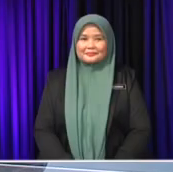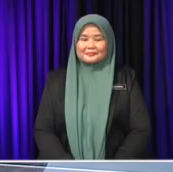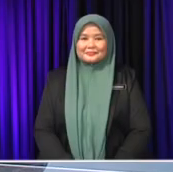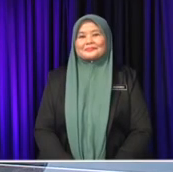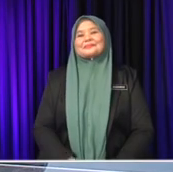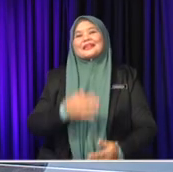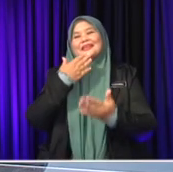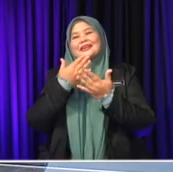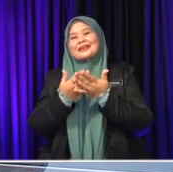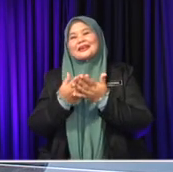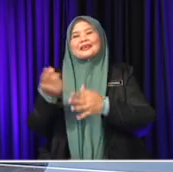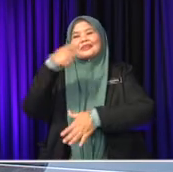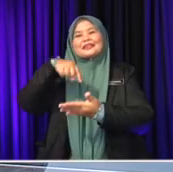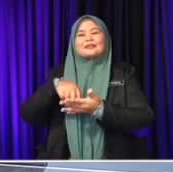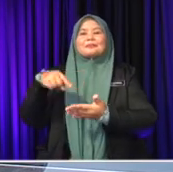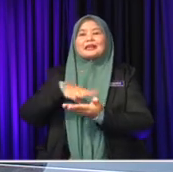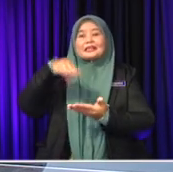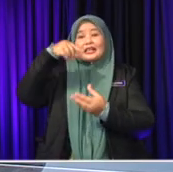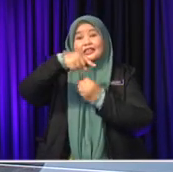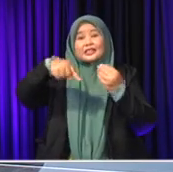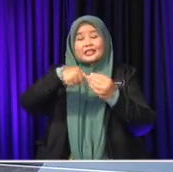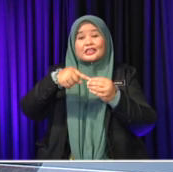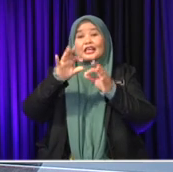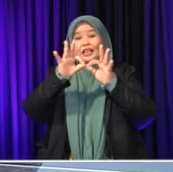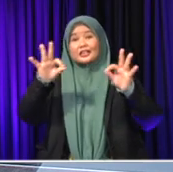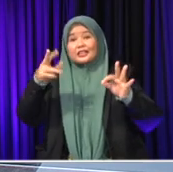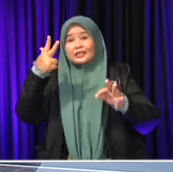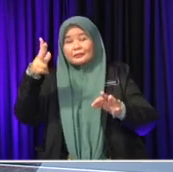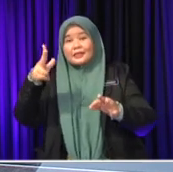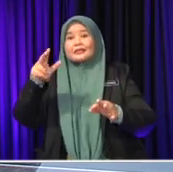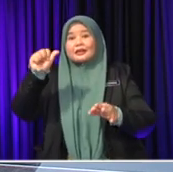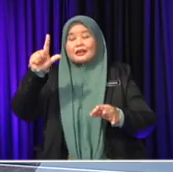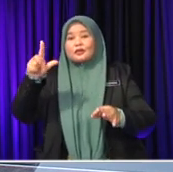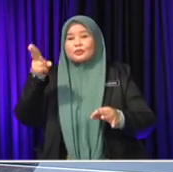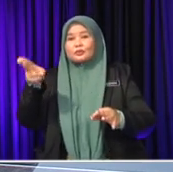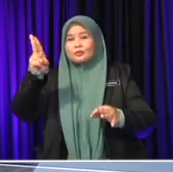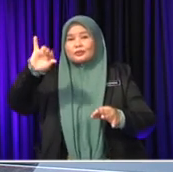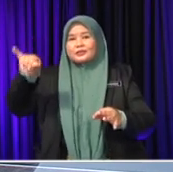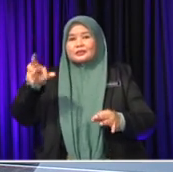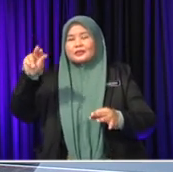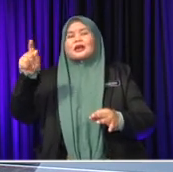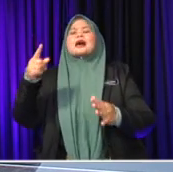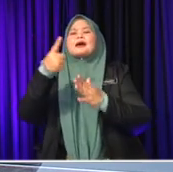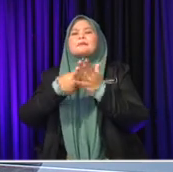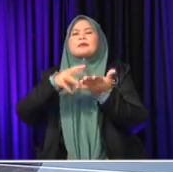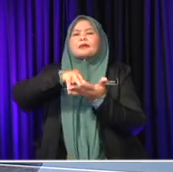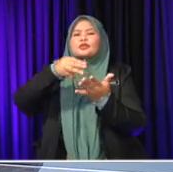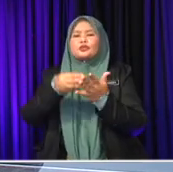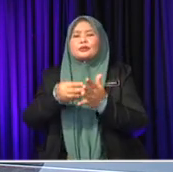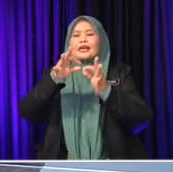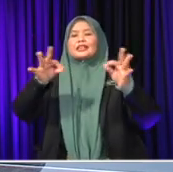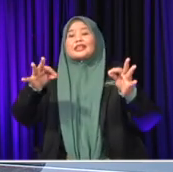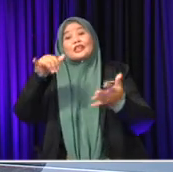Oke baik hari ini kita belajar tentang ayat 13 surah al-hujurat tapi apakah maksud kepada Ayat tersebut